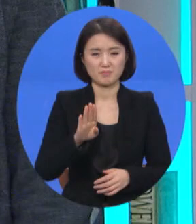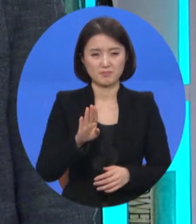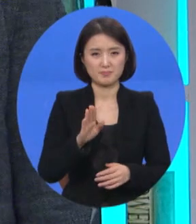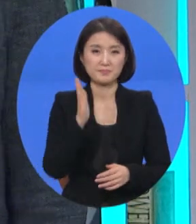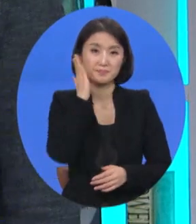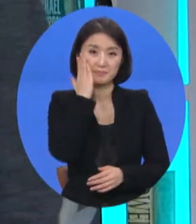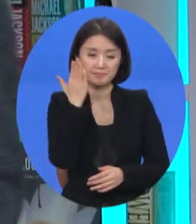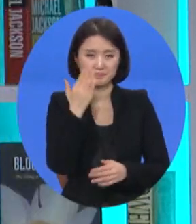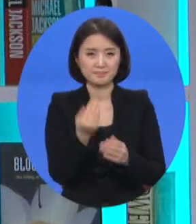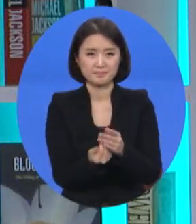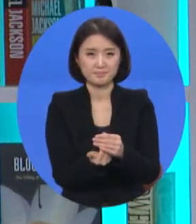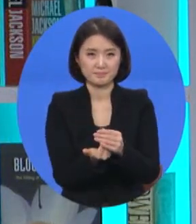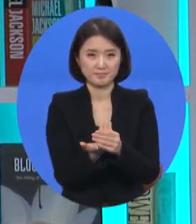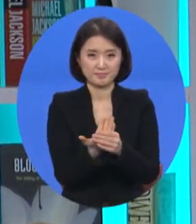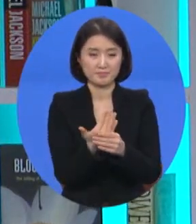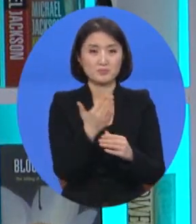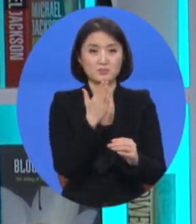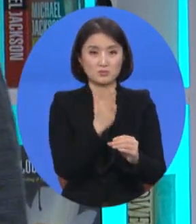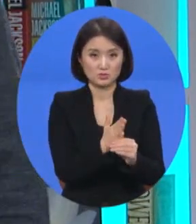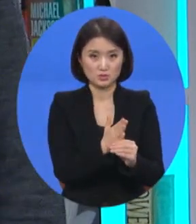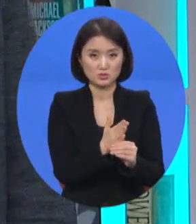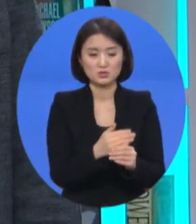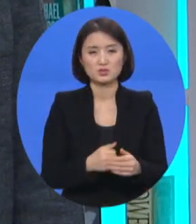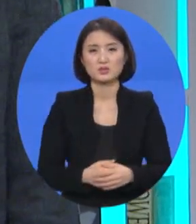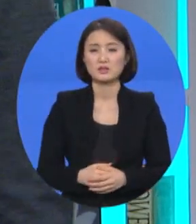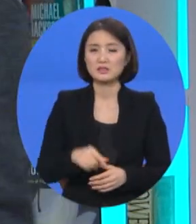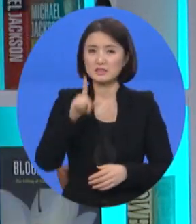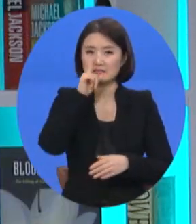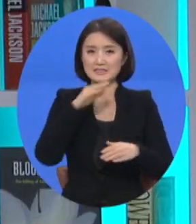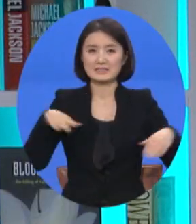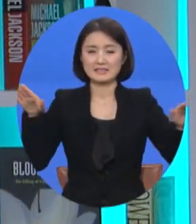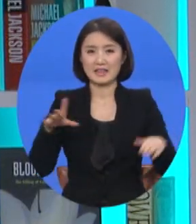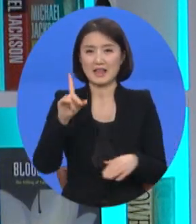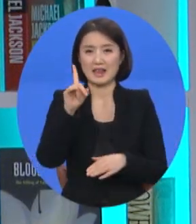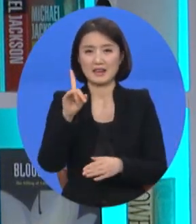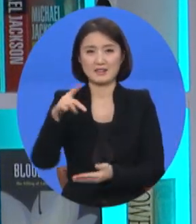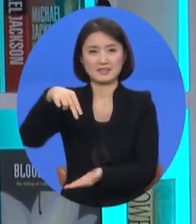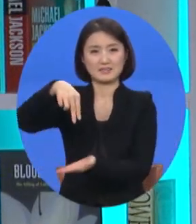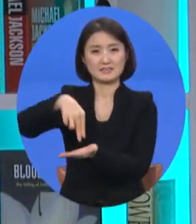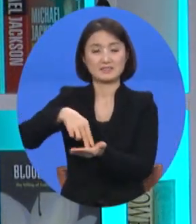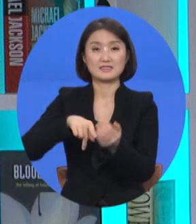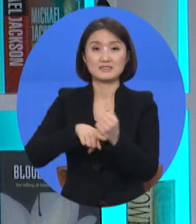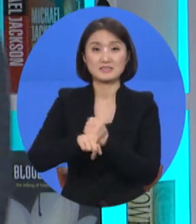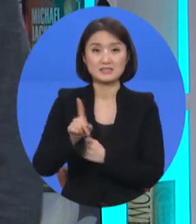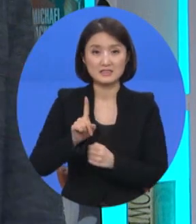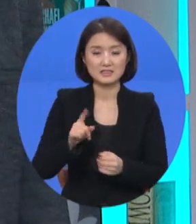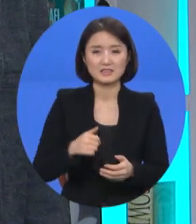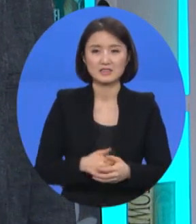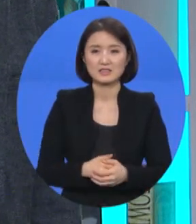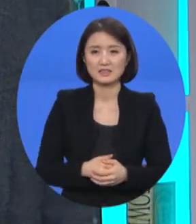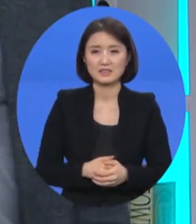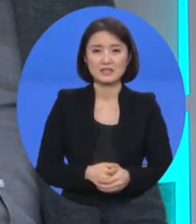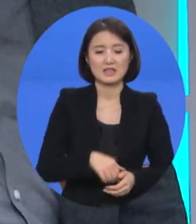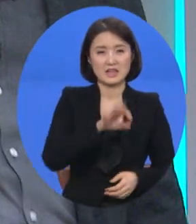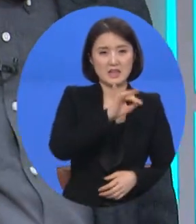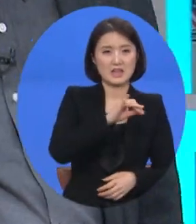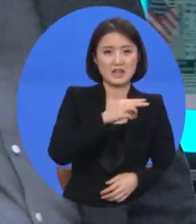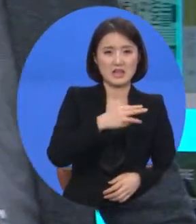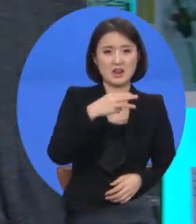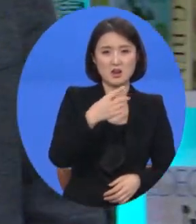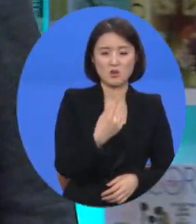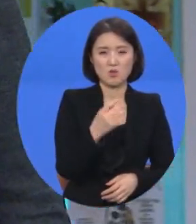한 마리 백로가 서 있으면 어떤 의미가 되느냐 며 는 일로 영과 가 되는 겁니다